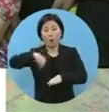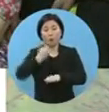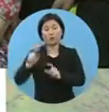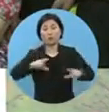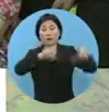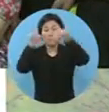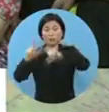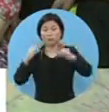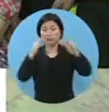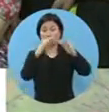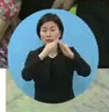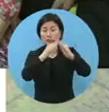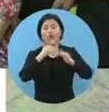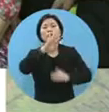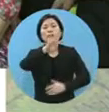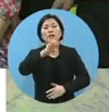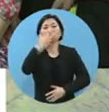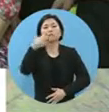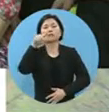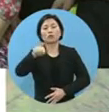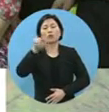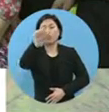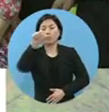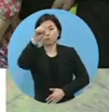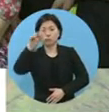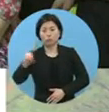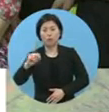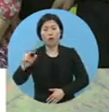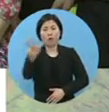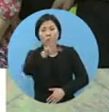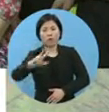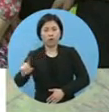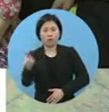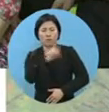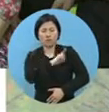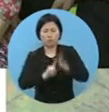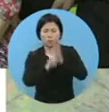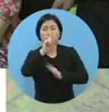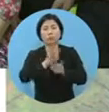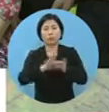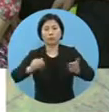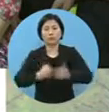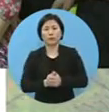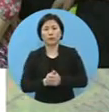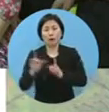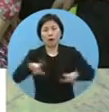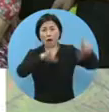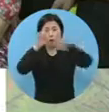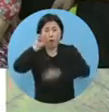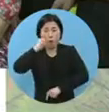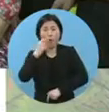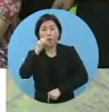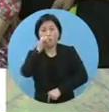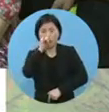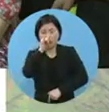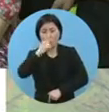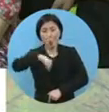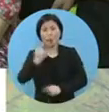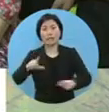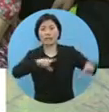비율이 47.5%로 전국에서 가장 높은 곳인데요. 전라남도는 생활의 어려움을 겪고 있는